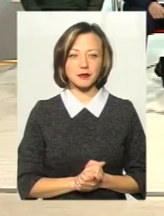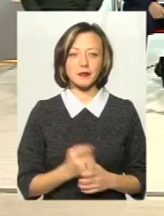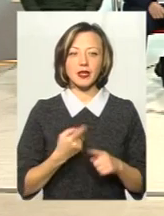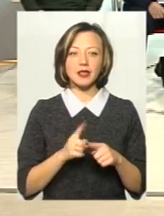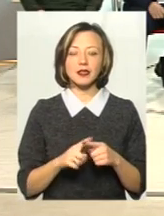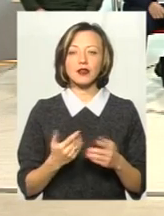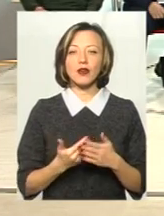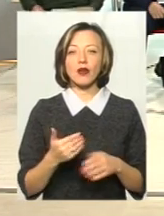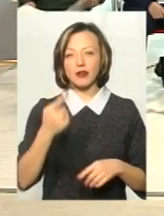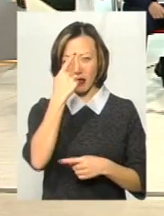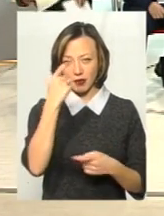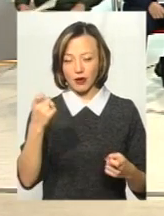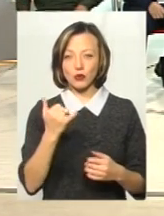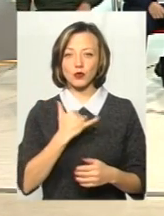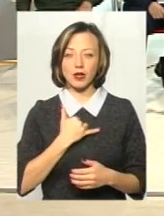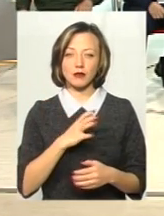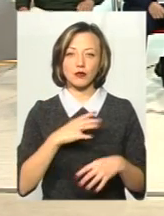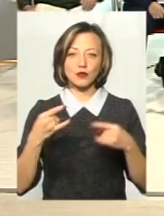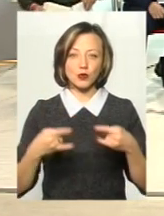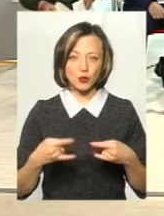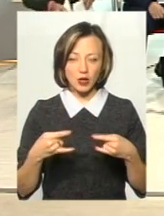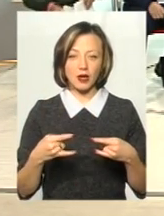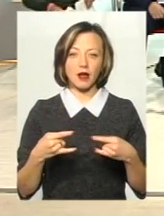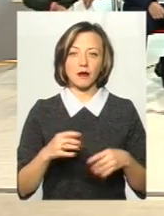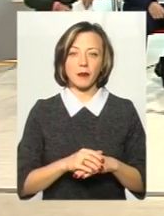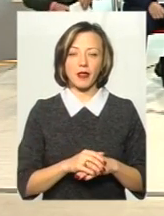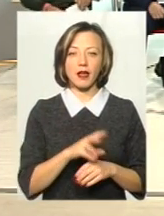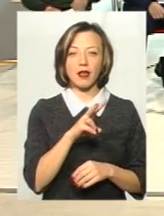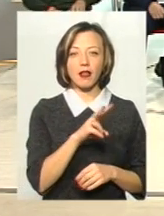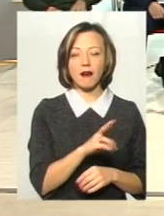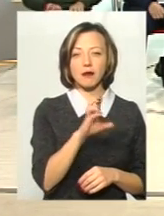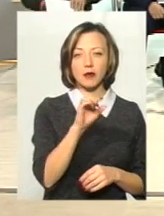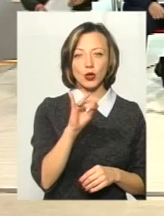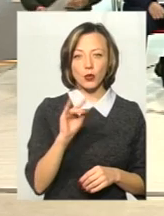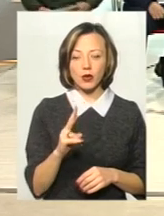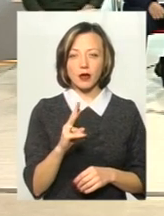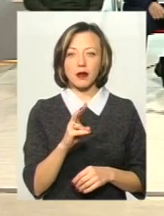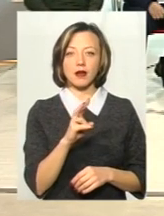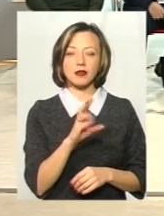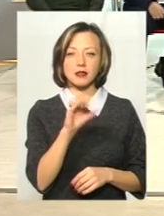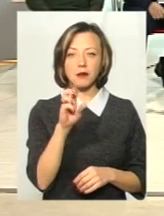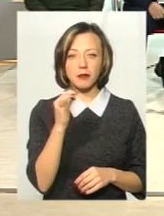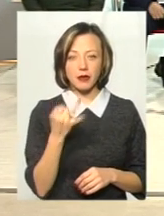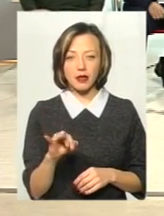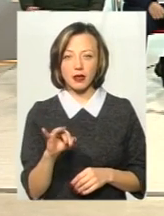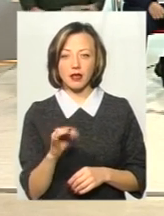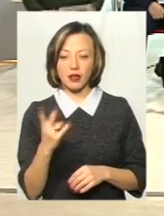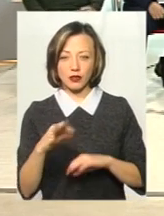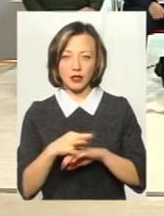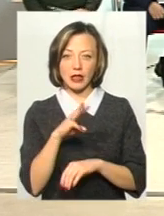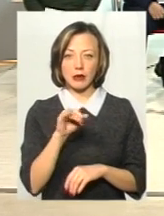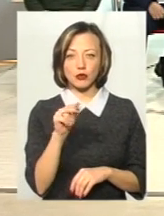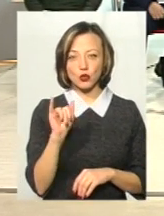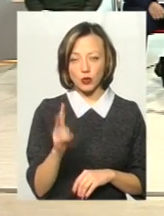ноті я би хотіла нагадати, хто сьогодні був у нашій студії. Пан Лев Бірюк, Ігор Сабій, Мирослав та Ірина